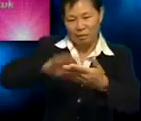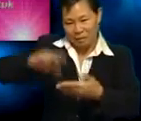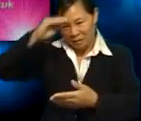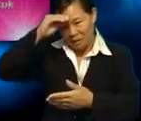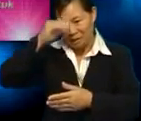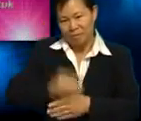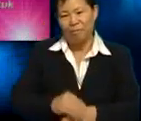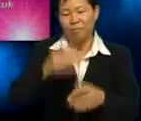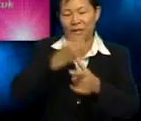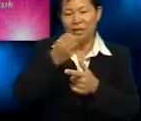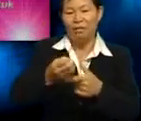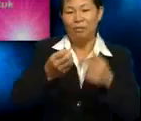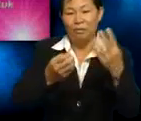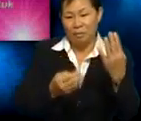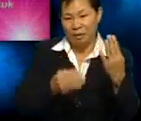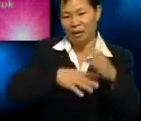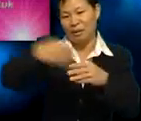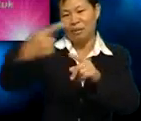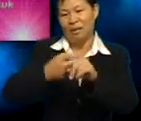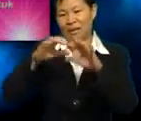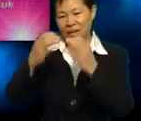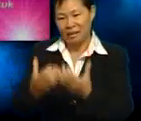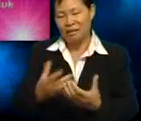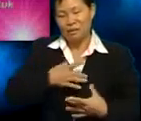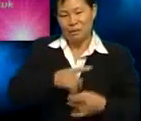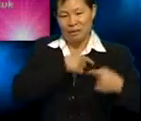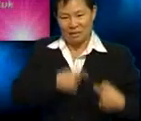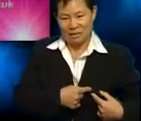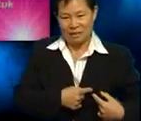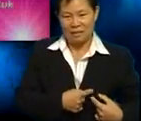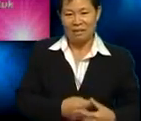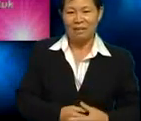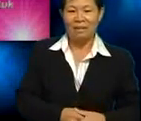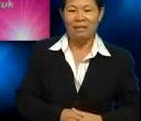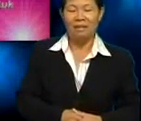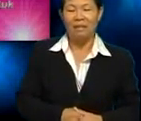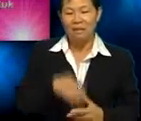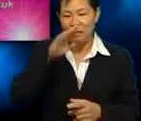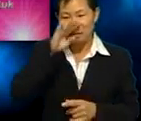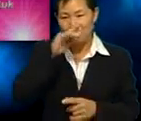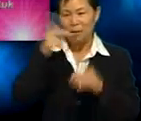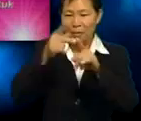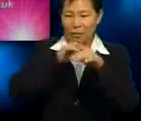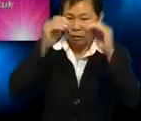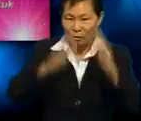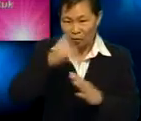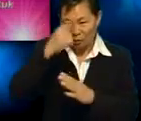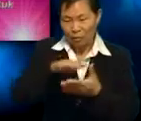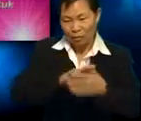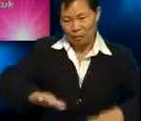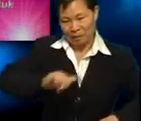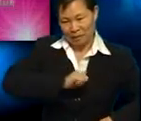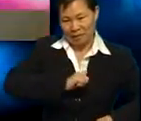belajar. Atau B. Keluar dari kelas sesuka hati. Ataupun C. Berbohong kepada guru untuk menyelamatkan